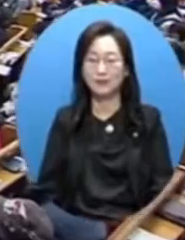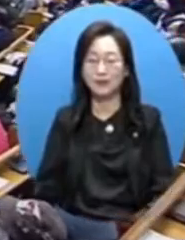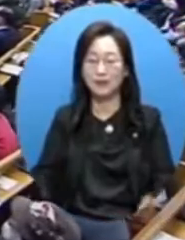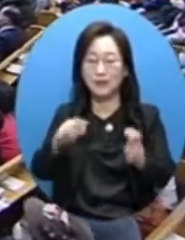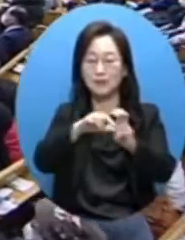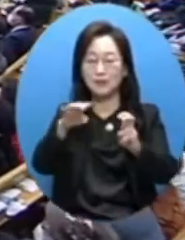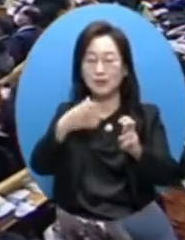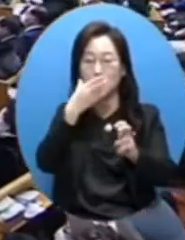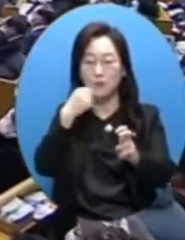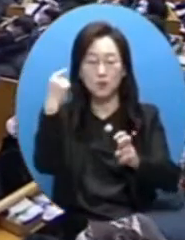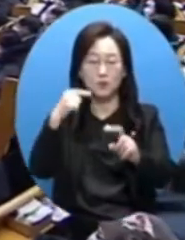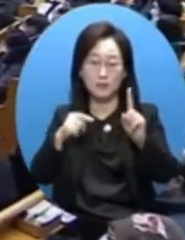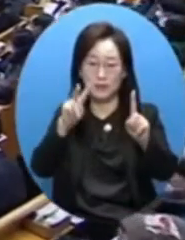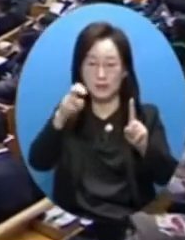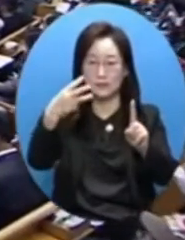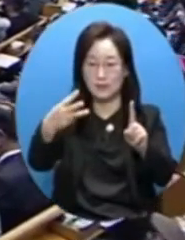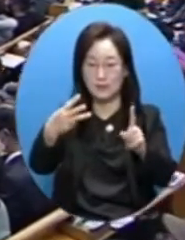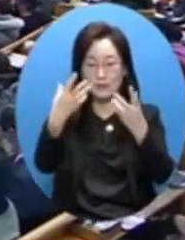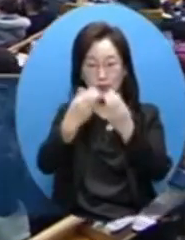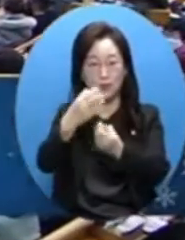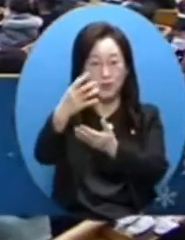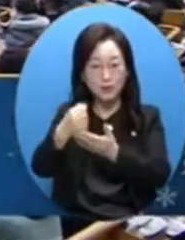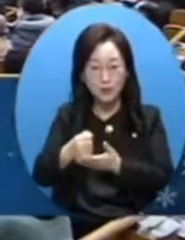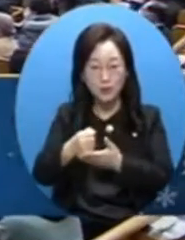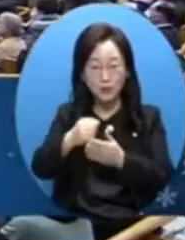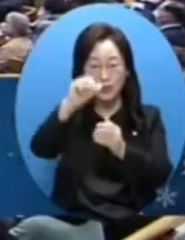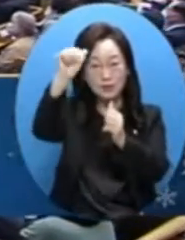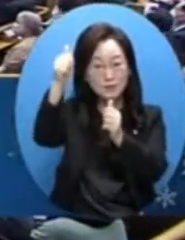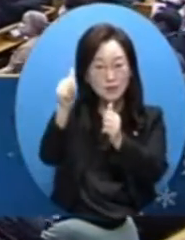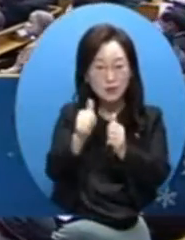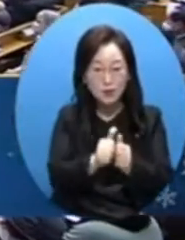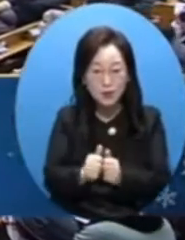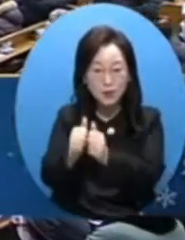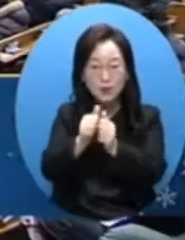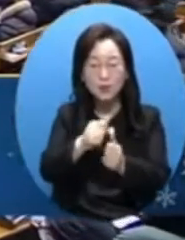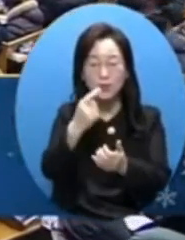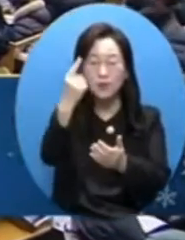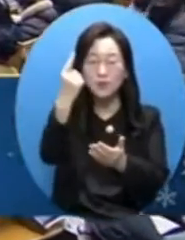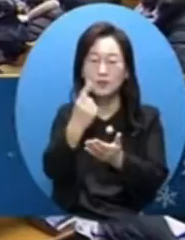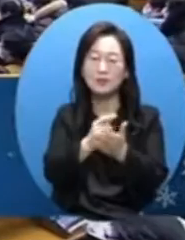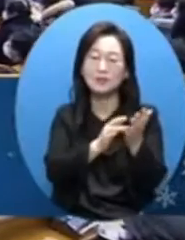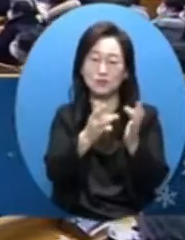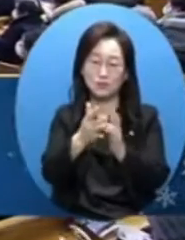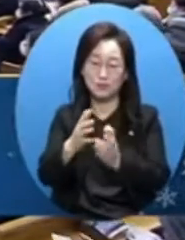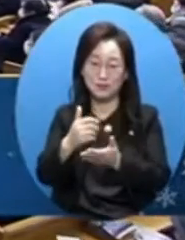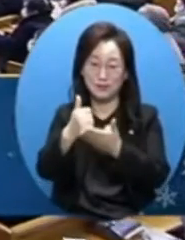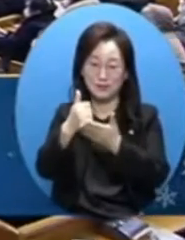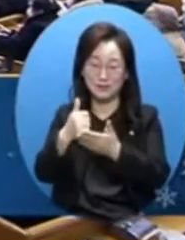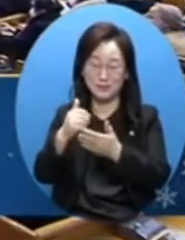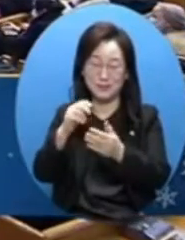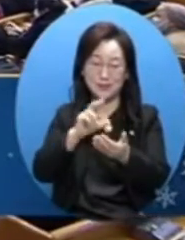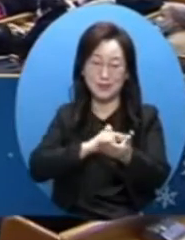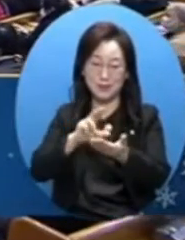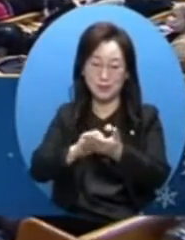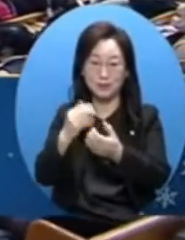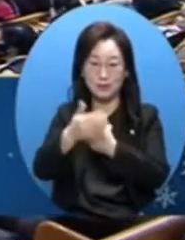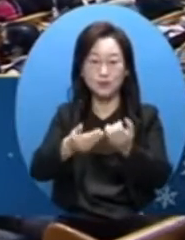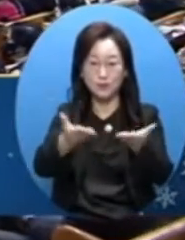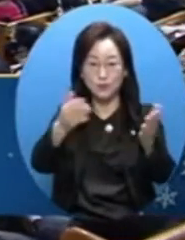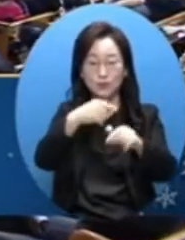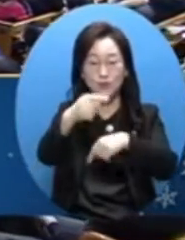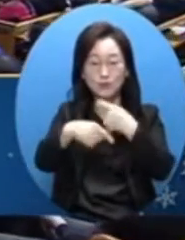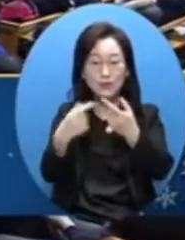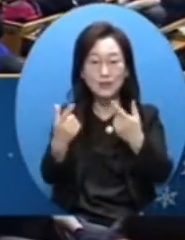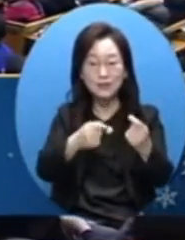마태복음 1장 23절 말씀을 본문으로 해서 임마누엘로 오신 예수님, 이 같은 제목으로 함께 은혜 나누기 원합니다. 제목을 한번 따라해 주시기